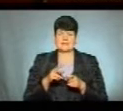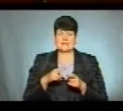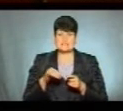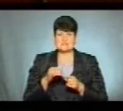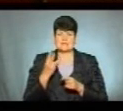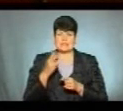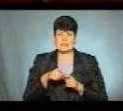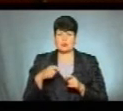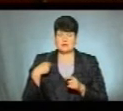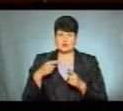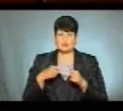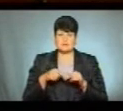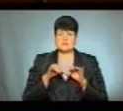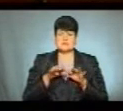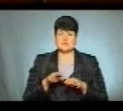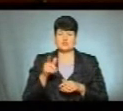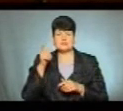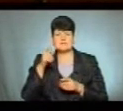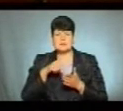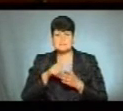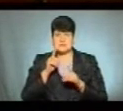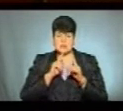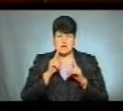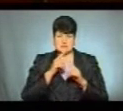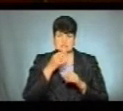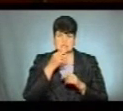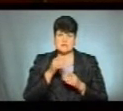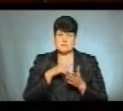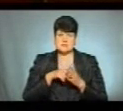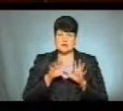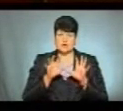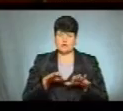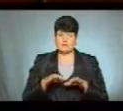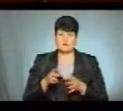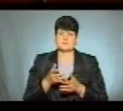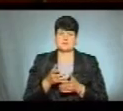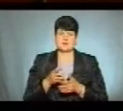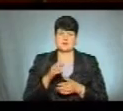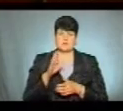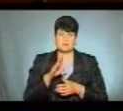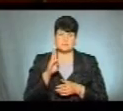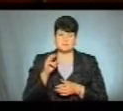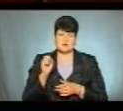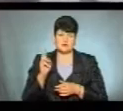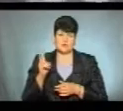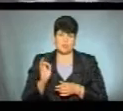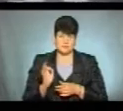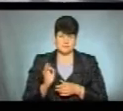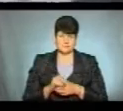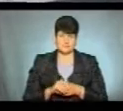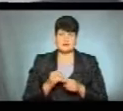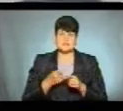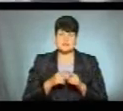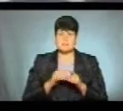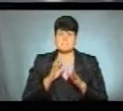кілометри. Організувала захід Чортківська міська рада, повідомив міський голова цього міста Володимир Шматько. Це